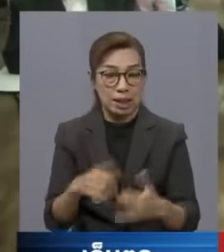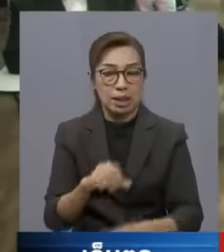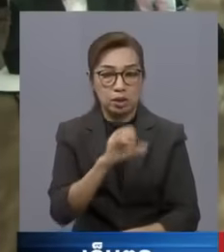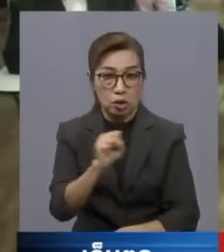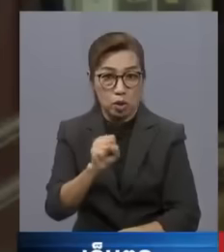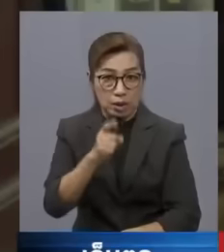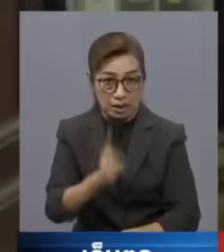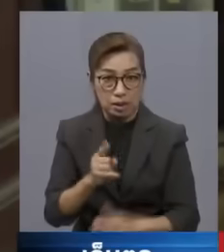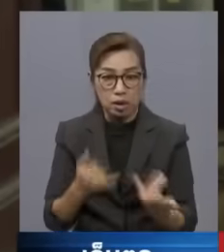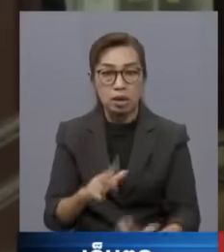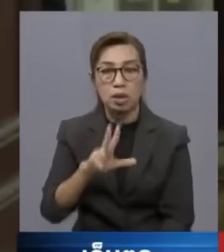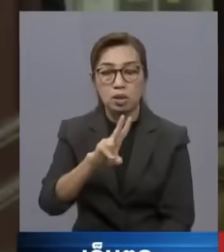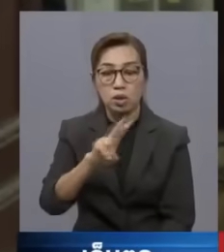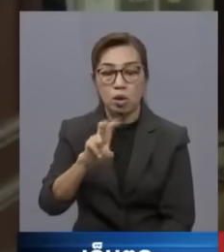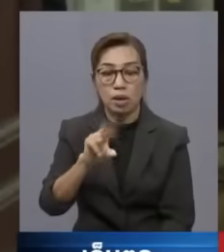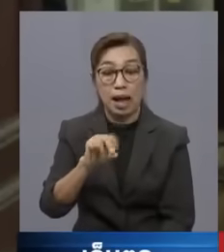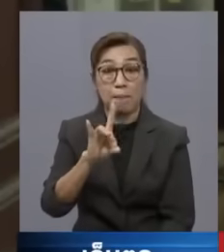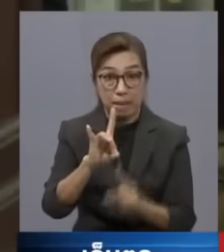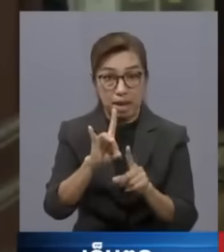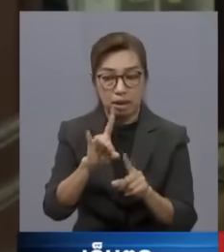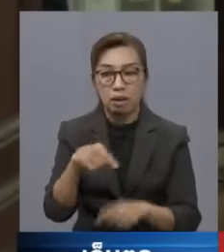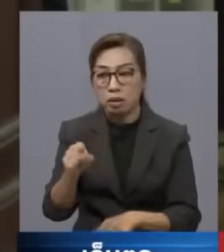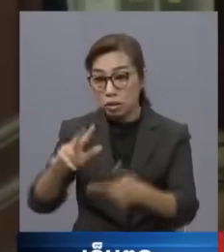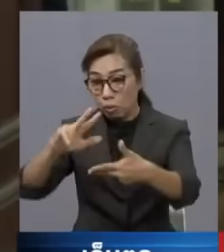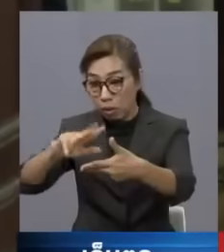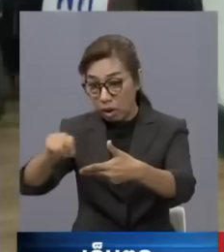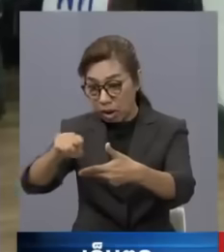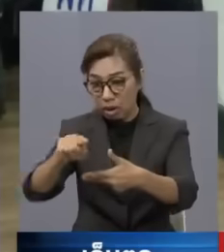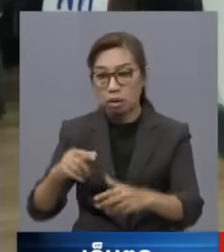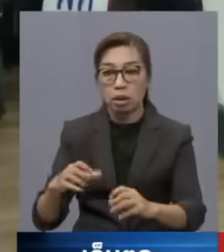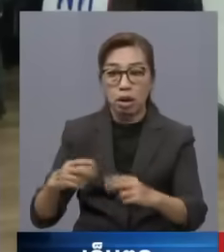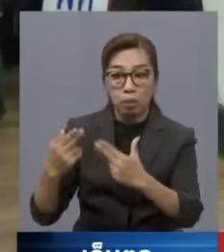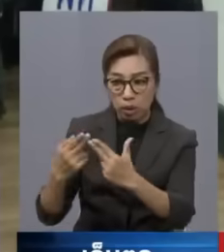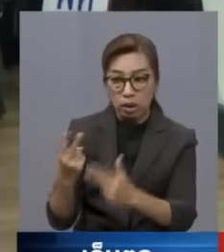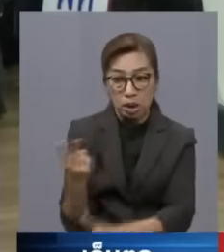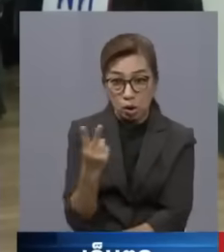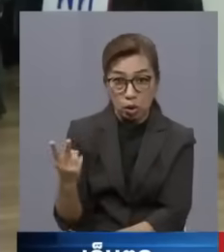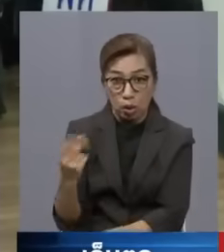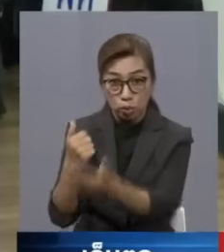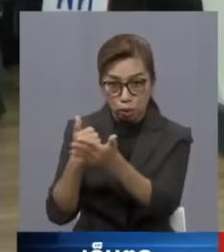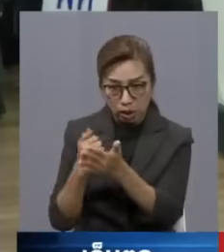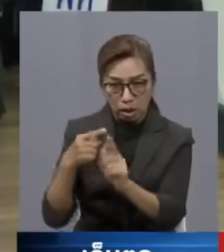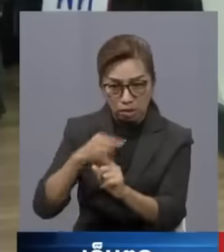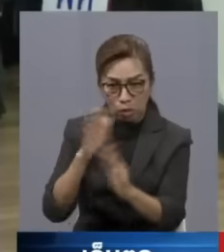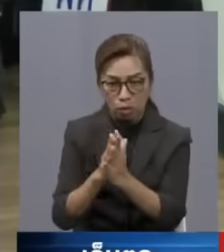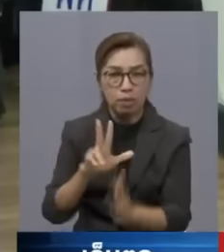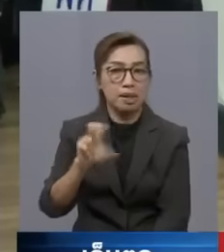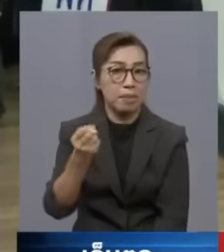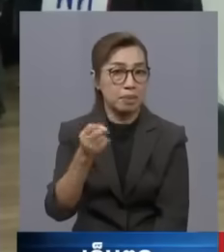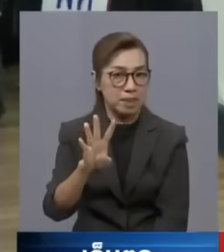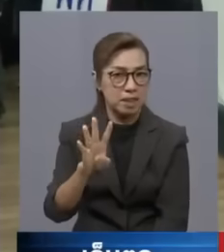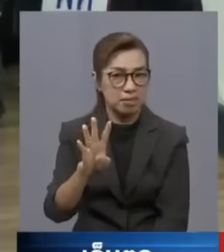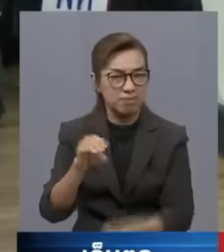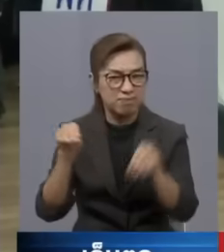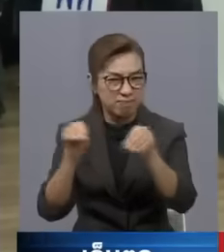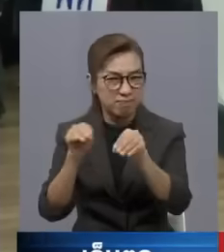เนี่ย 238เสียงซึ่งถ้าได้จากพลังประชารัฐอีกรวมไทยสร้างชาติอีกเนี่ยนะครับมันก็จะเป็น 314มัน